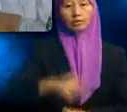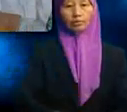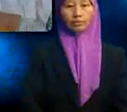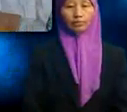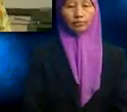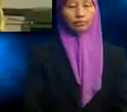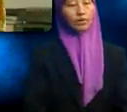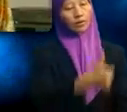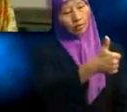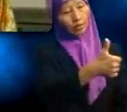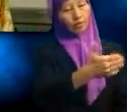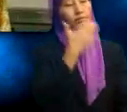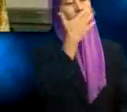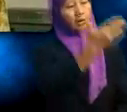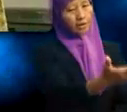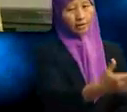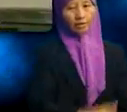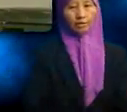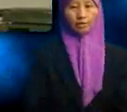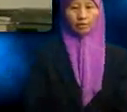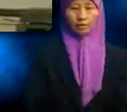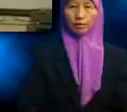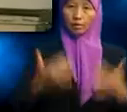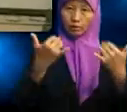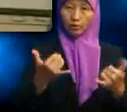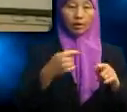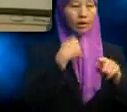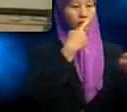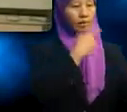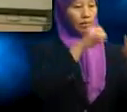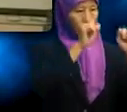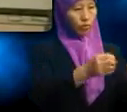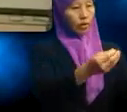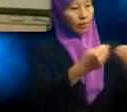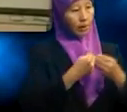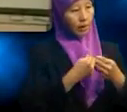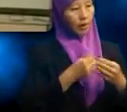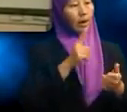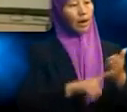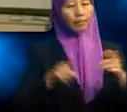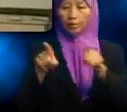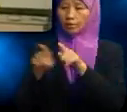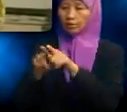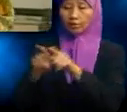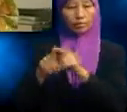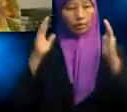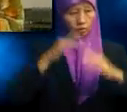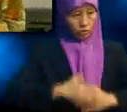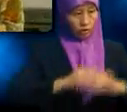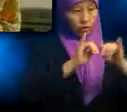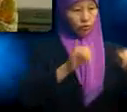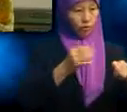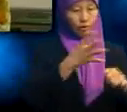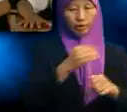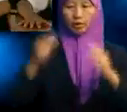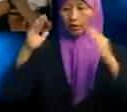Baik, bagus. Terima kasih. Baiklah, sekarang siapa boleh berikan apakah persamaan antara solat Jumaat dan